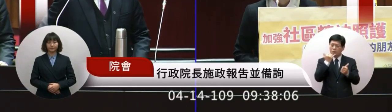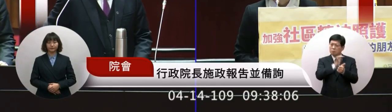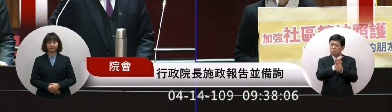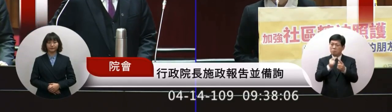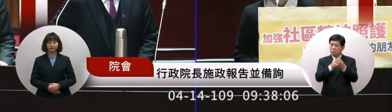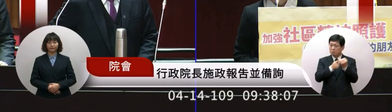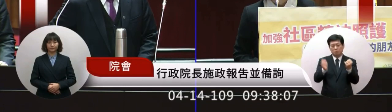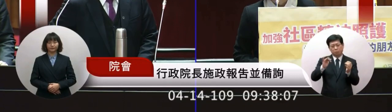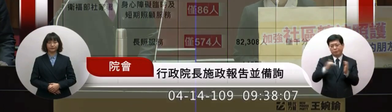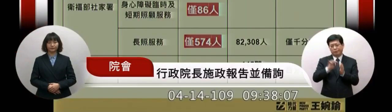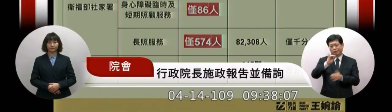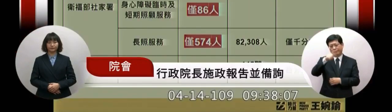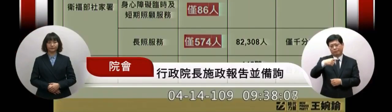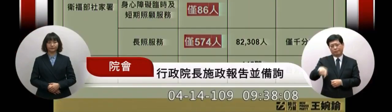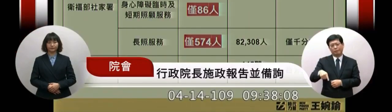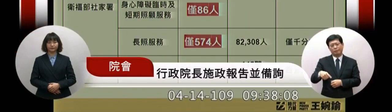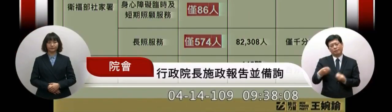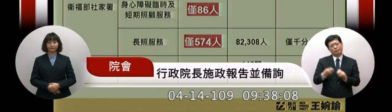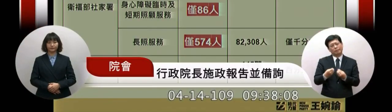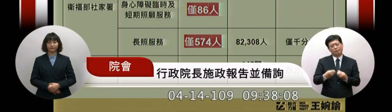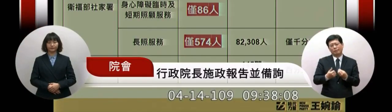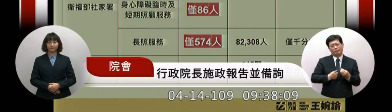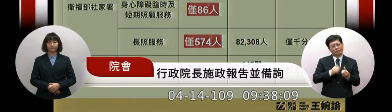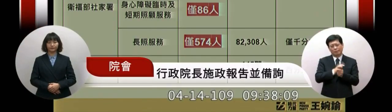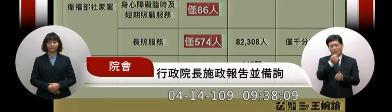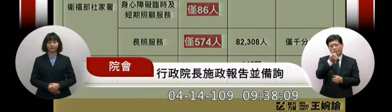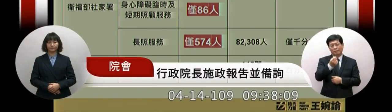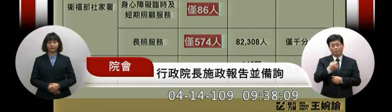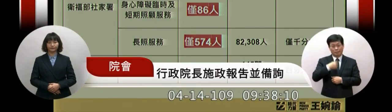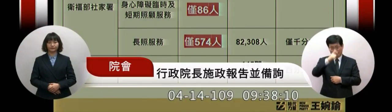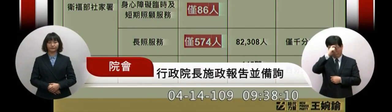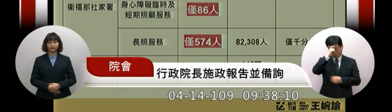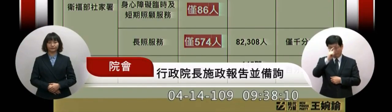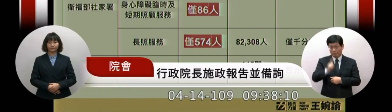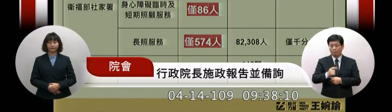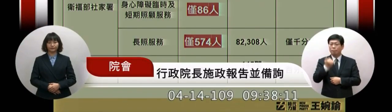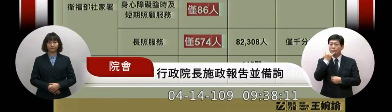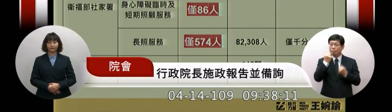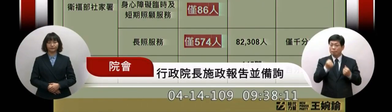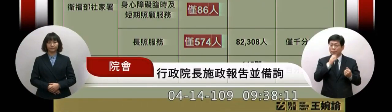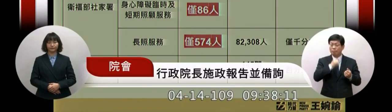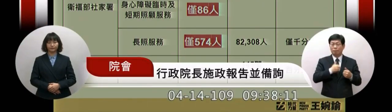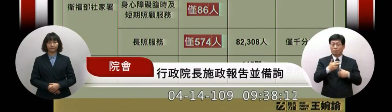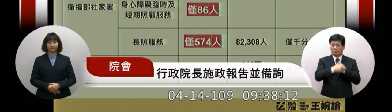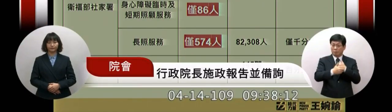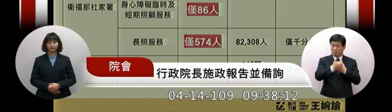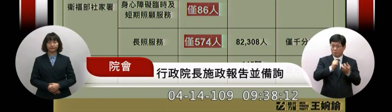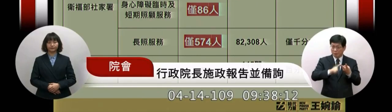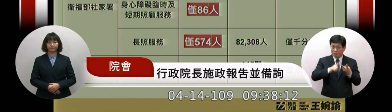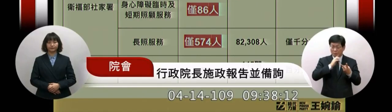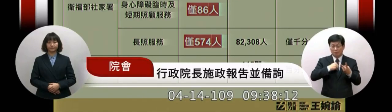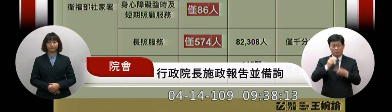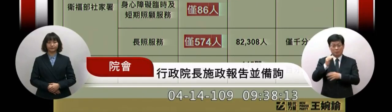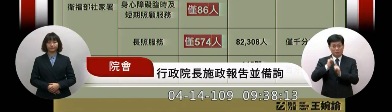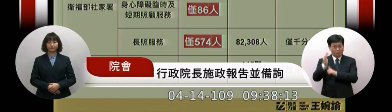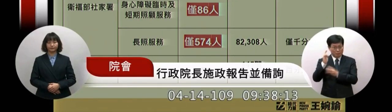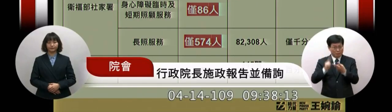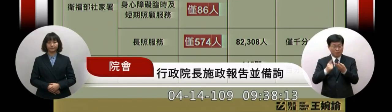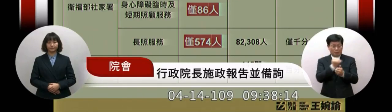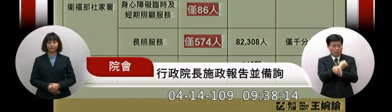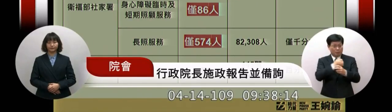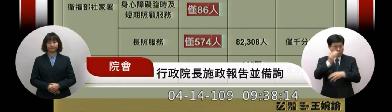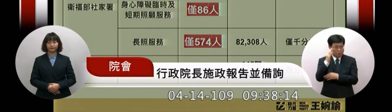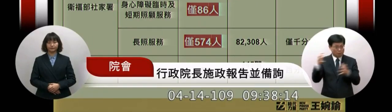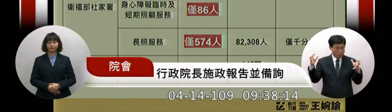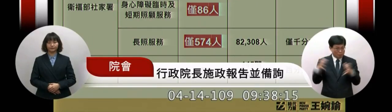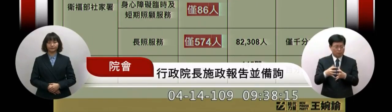人次大概不到1000人次啊，所以能够协助的非常的少。所以我们会希望说，在这个卫政、社政及劳政资源都很不足的情况下，应该要来